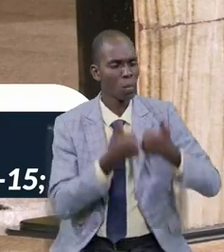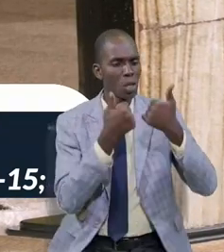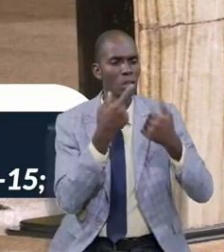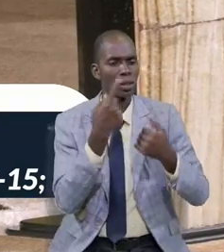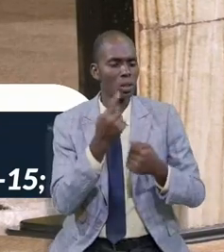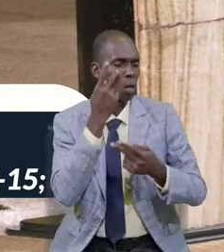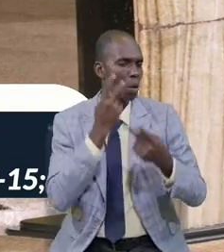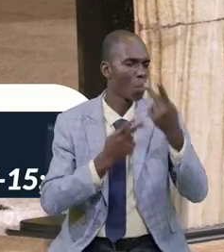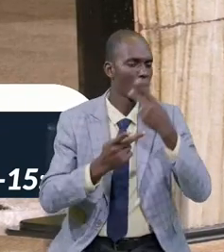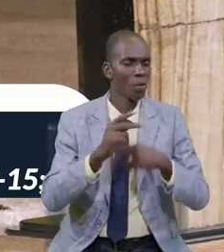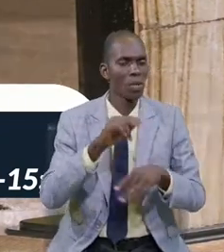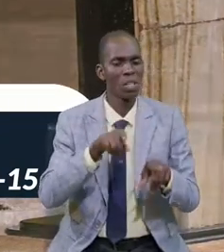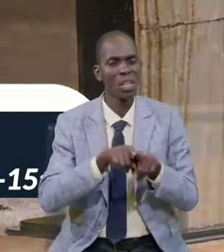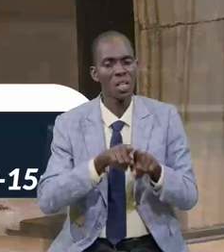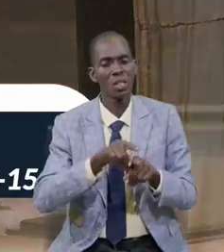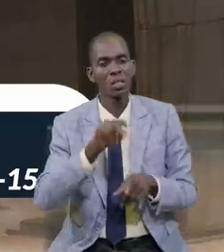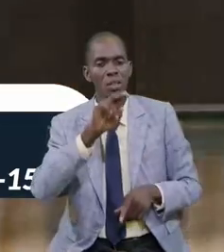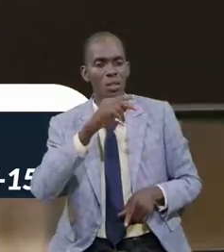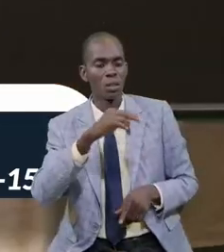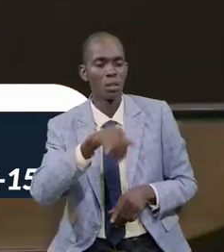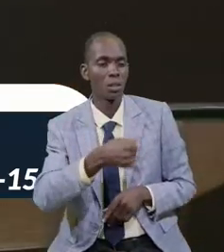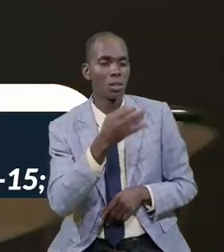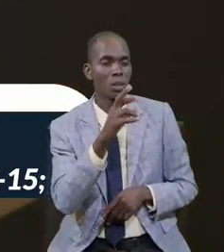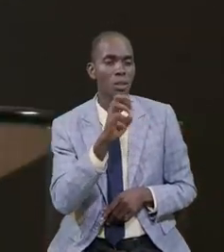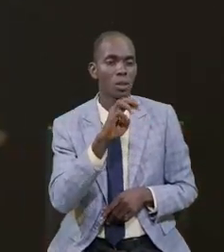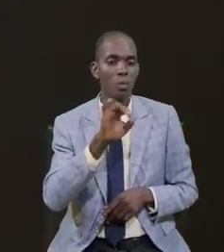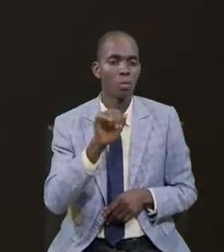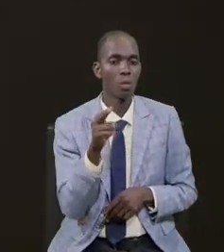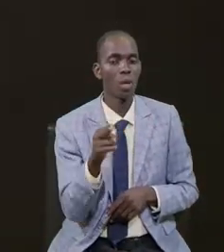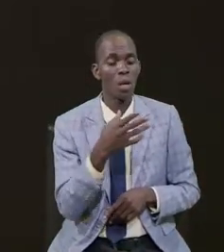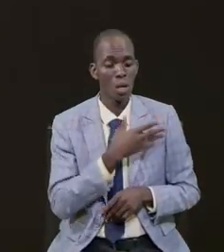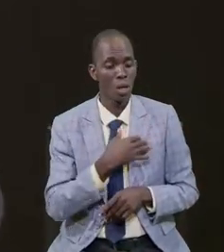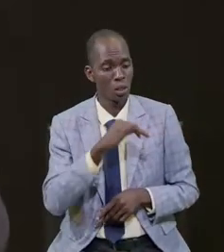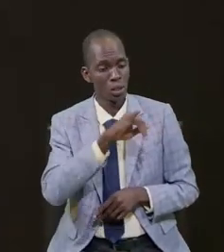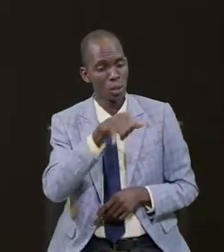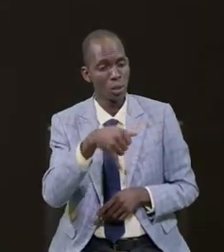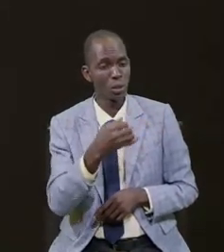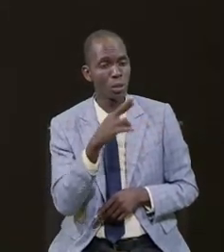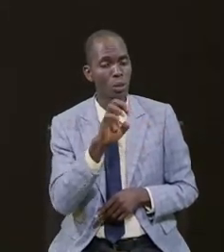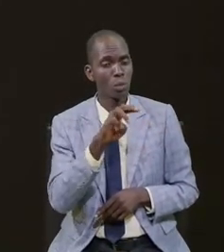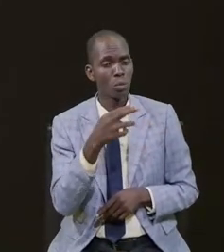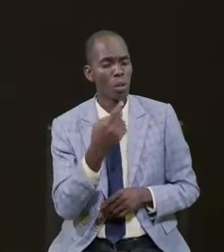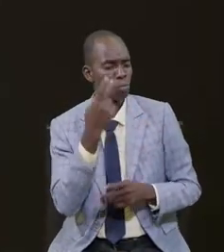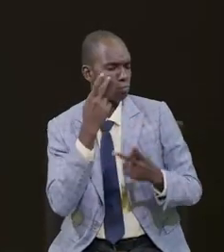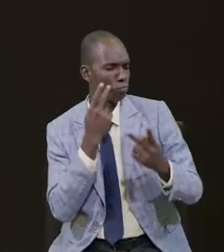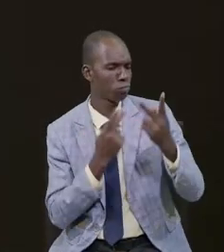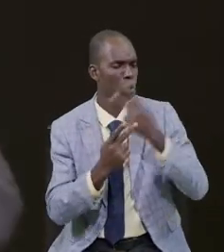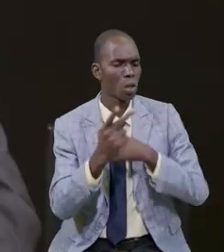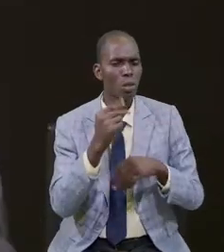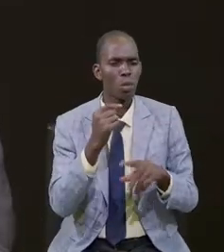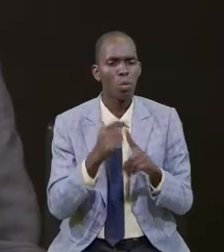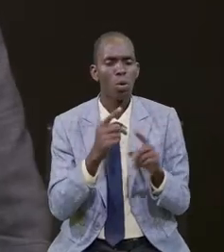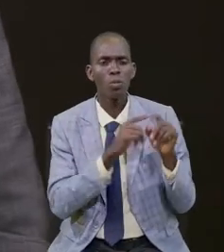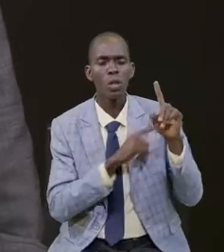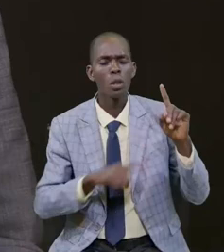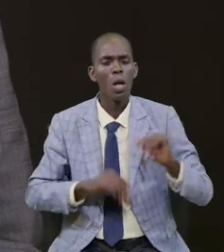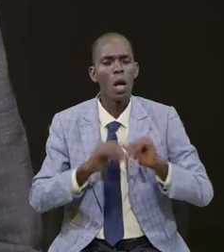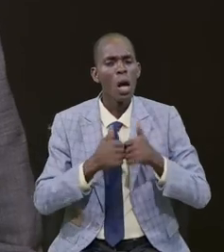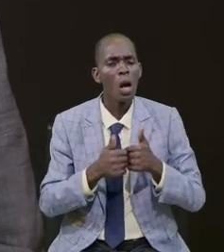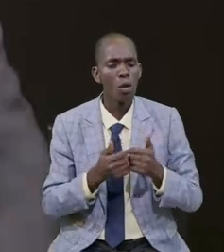Lorsque les faux prophètes ont confronté Jérémie a prophétisé la parole de Dieu. Comment Jérémie a-t-il prophétisé la